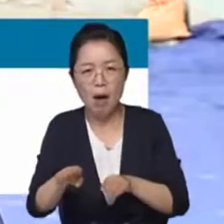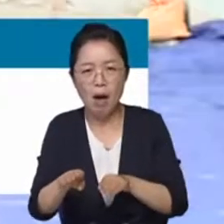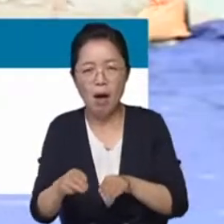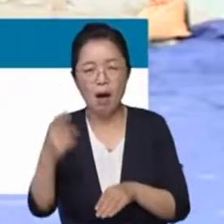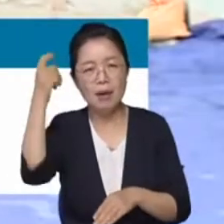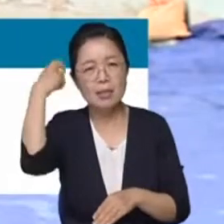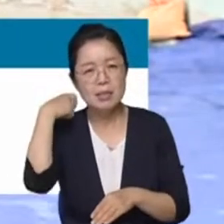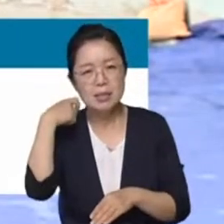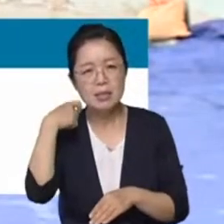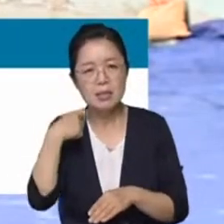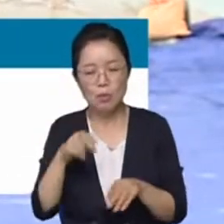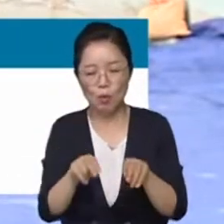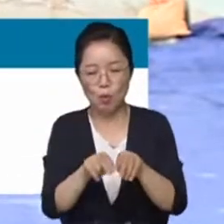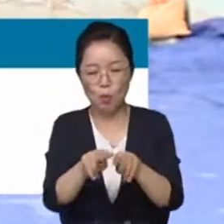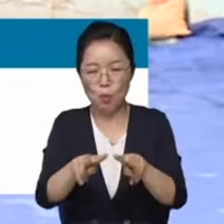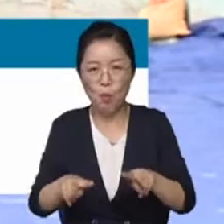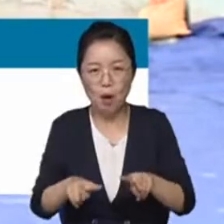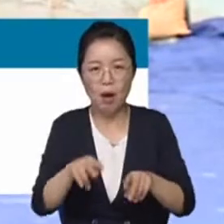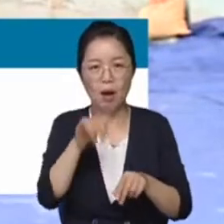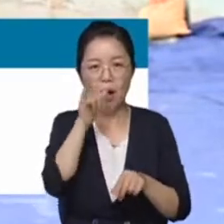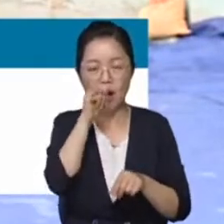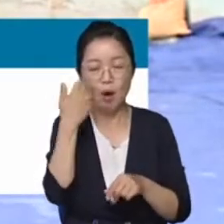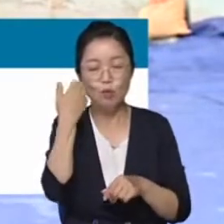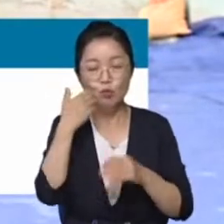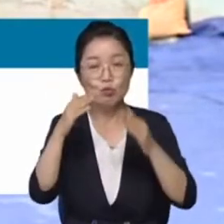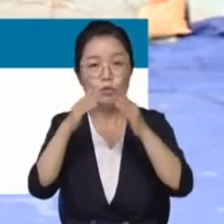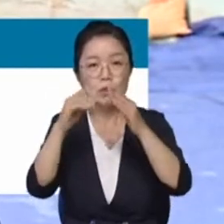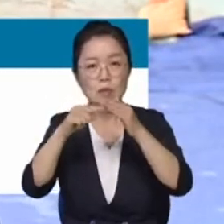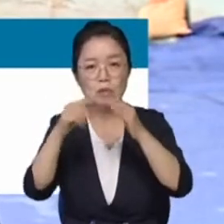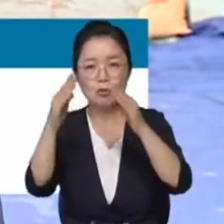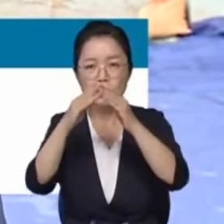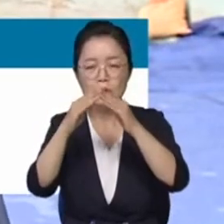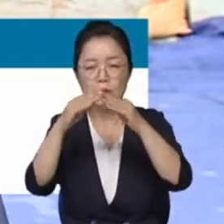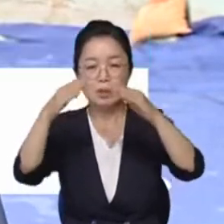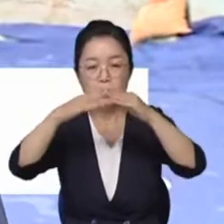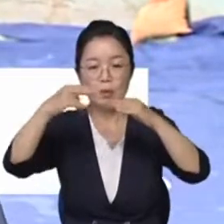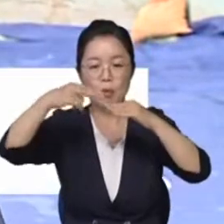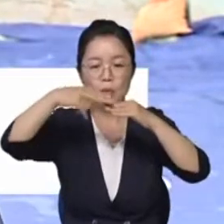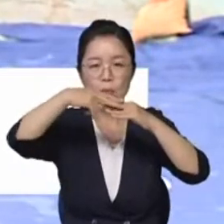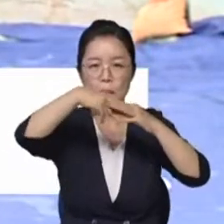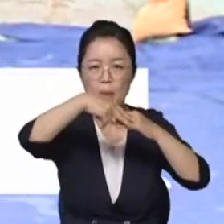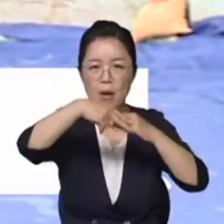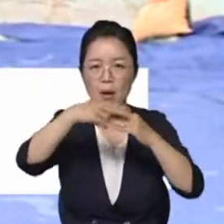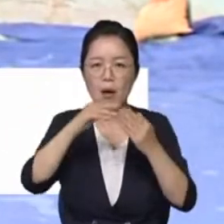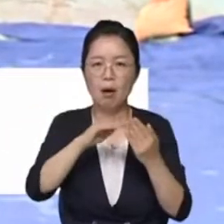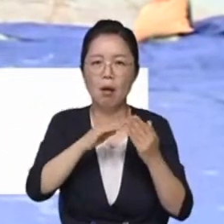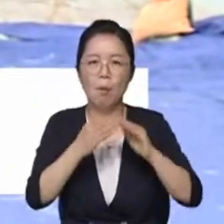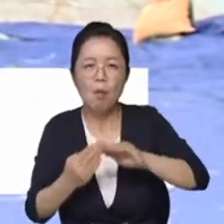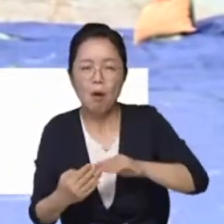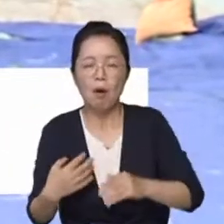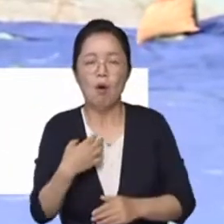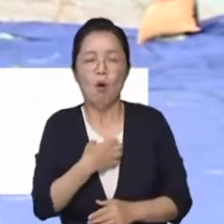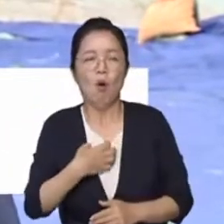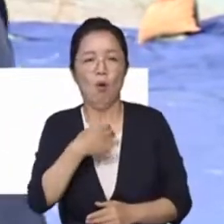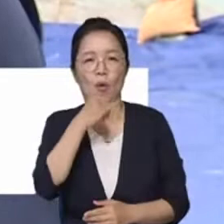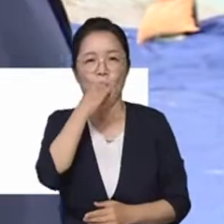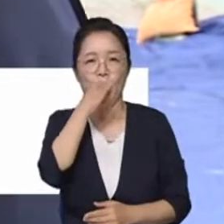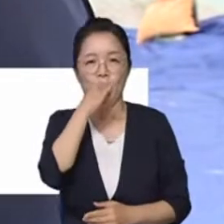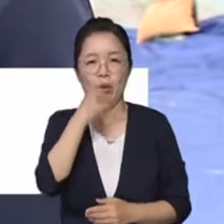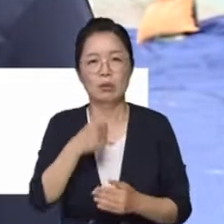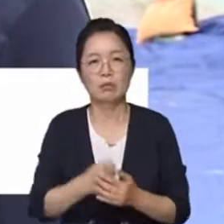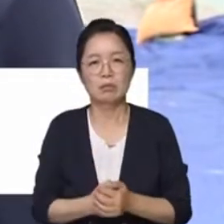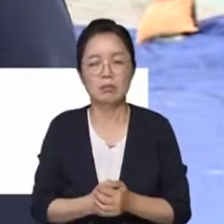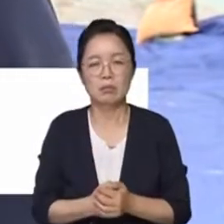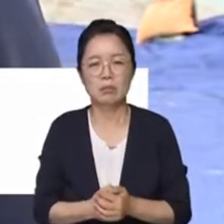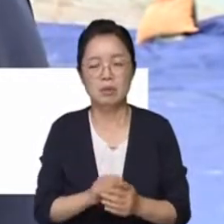거예요. 다 금이 갔어요. 뭐 어떤 집은 위에까지 다 금이 가지고 곧 쓰러지지 않냐는 두려움이 겹쳤죠. 근데